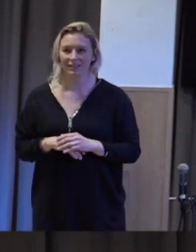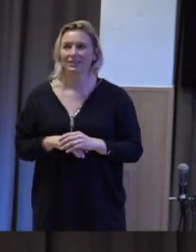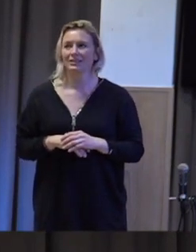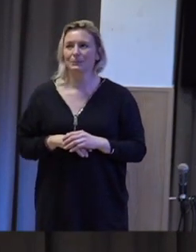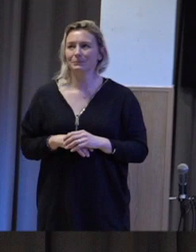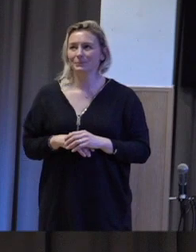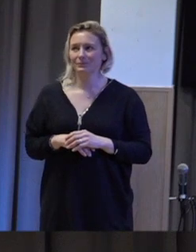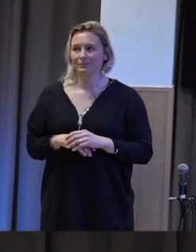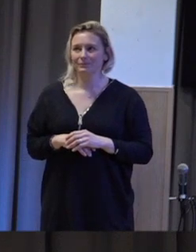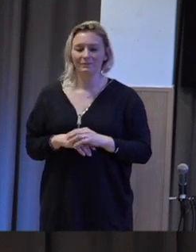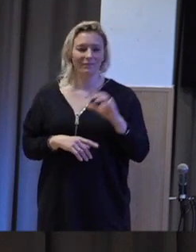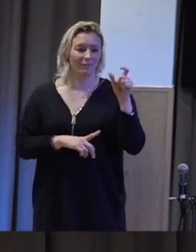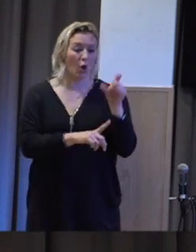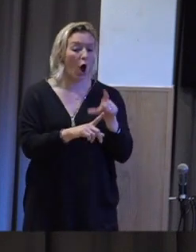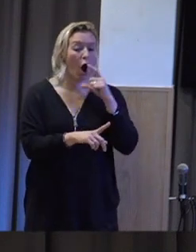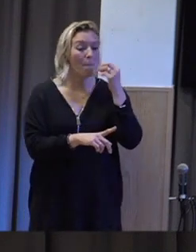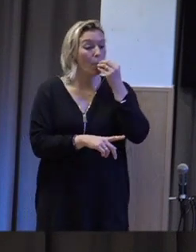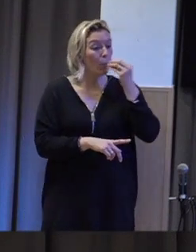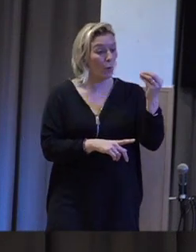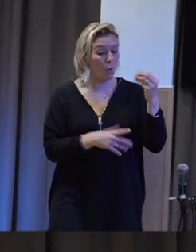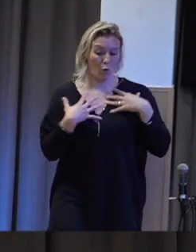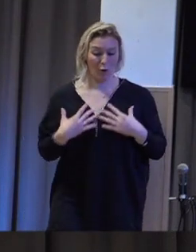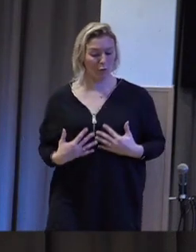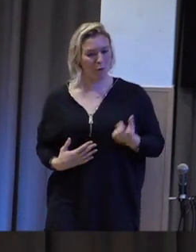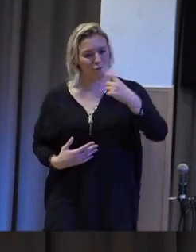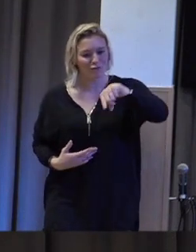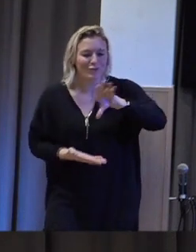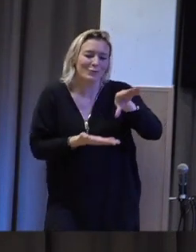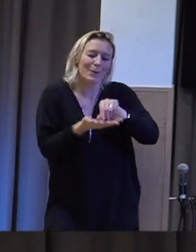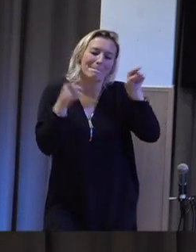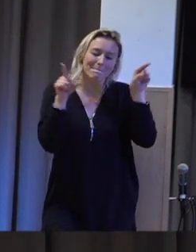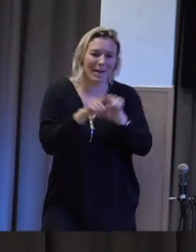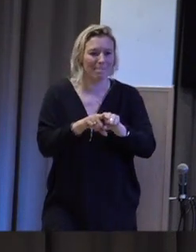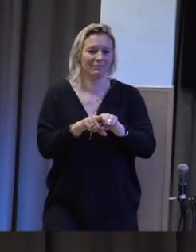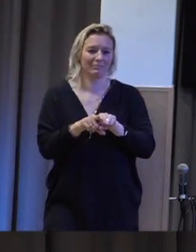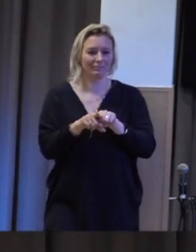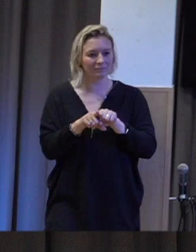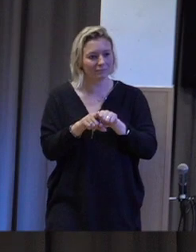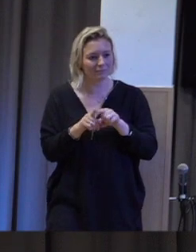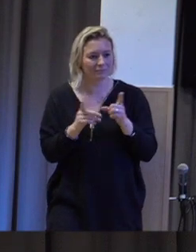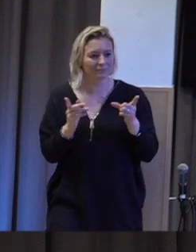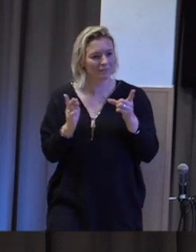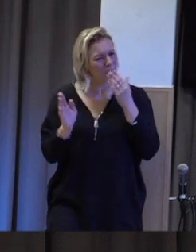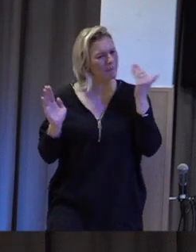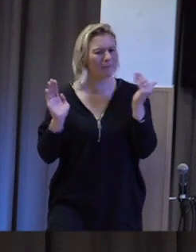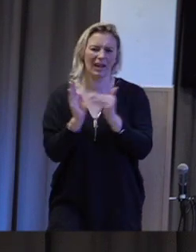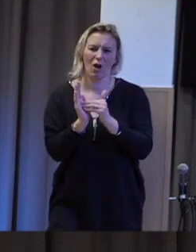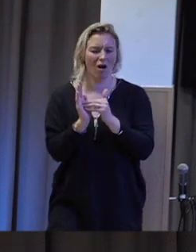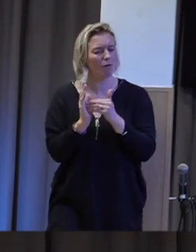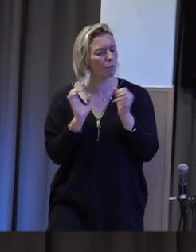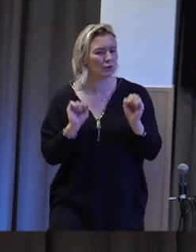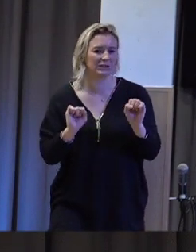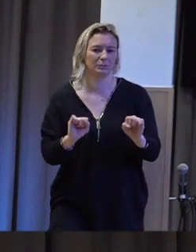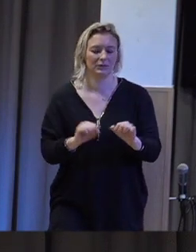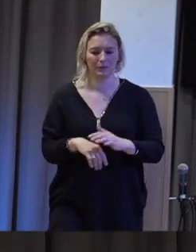L'image donc du Samaritain doit être notre comportement d'excellence ou par excellence. Et comme disait